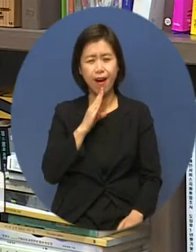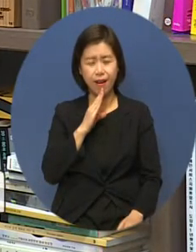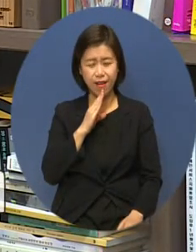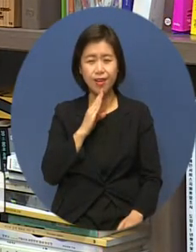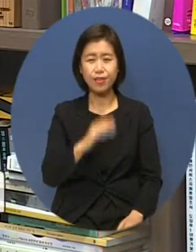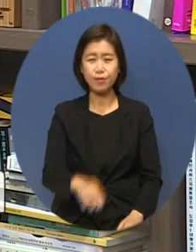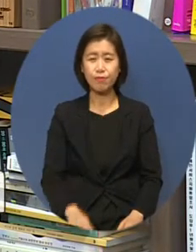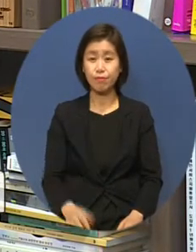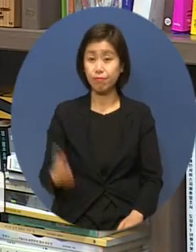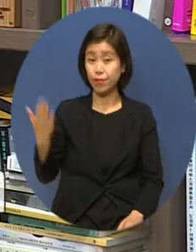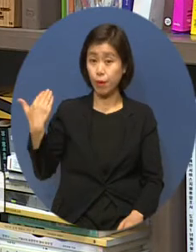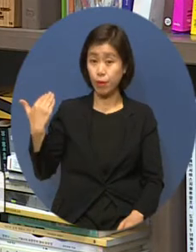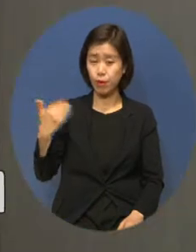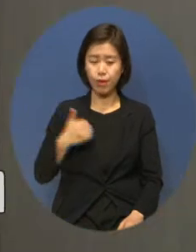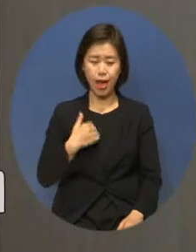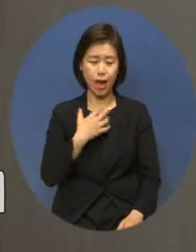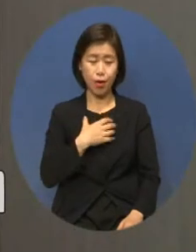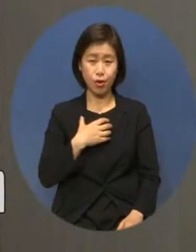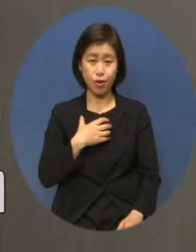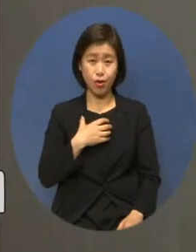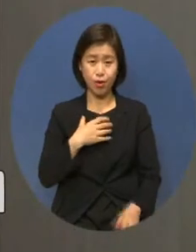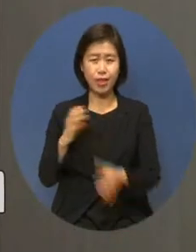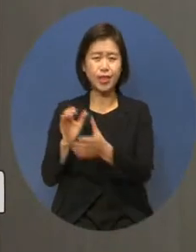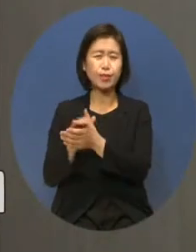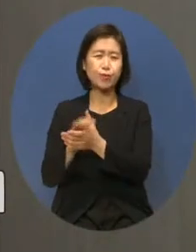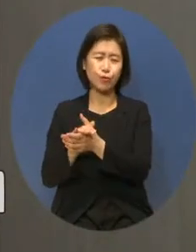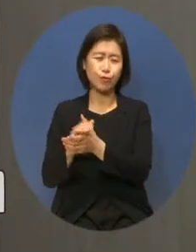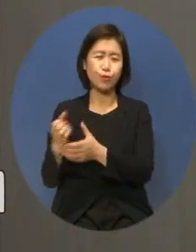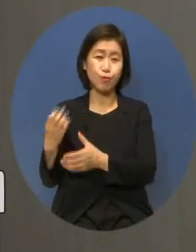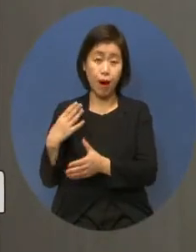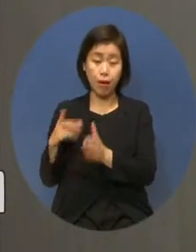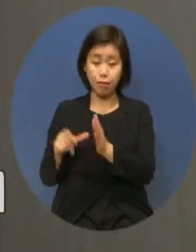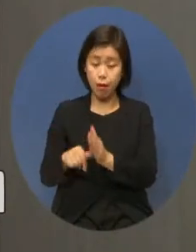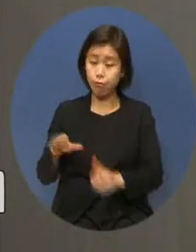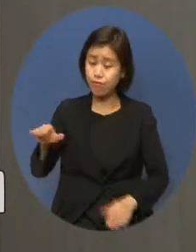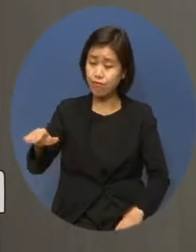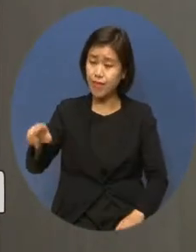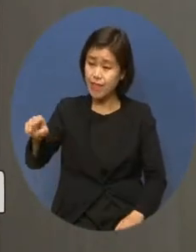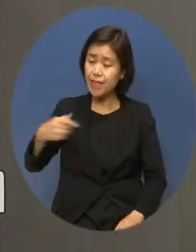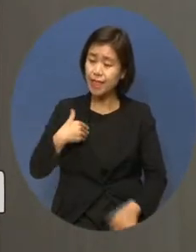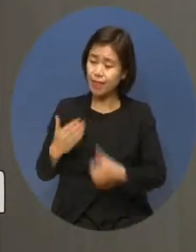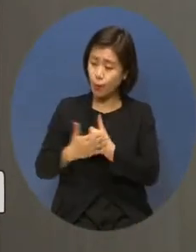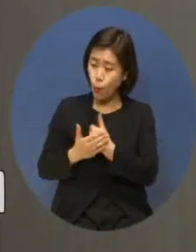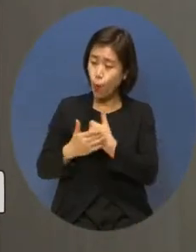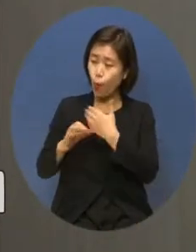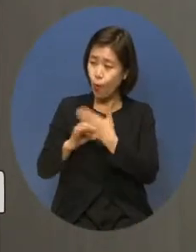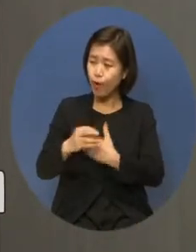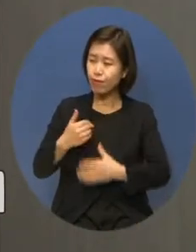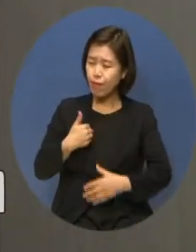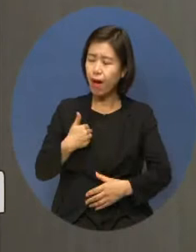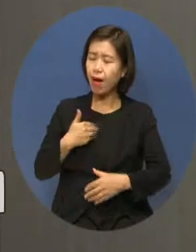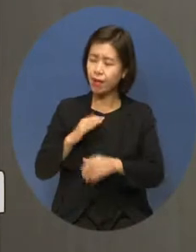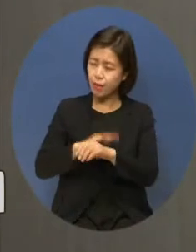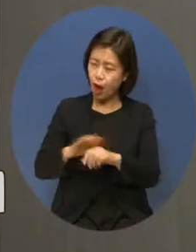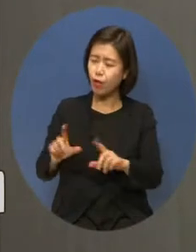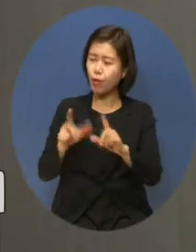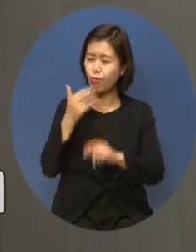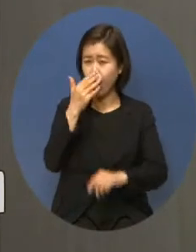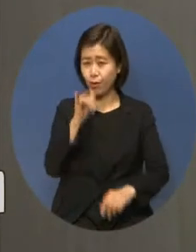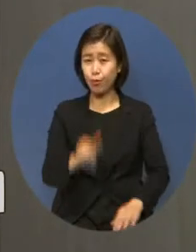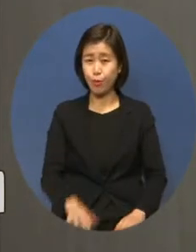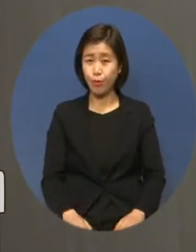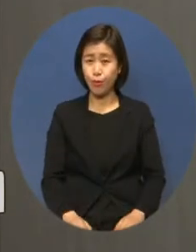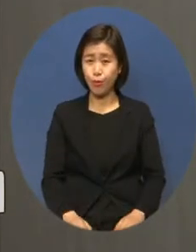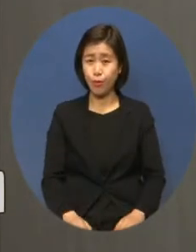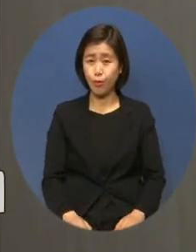그때도 걱정하는 친구들한테 너네가 도와주면 잘 살 수 있어. 그러니까 어떤 그것을 관찰하고 멀리 떨어져서 보는